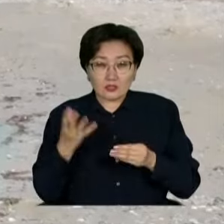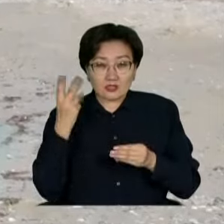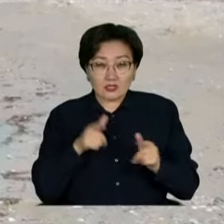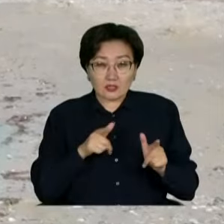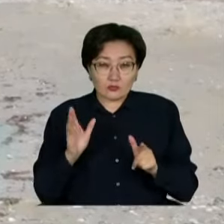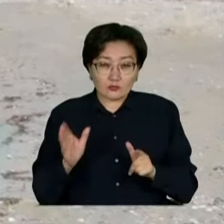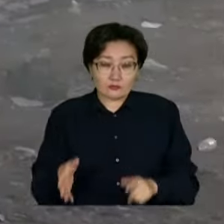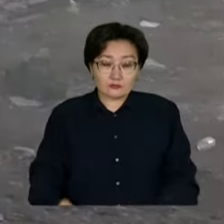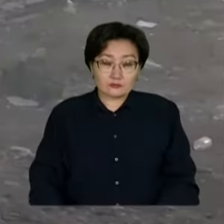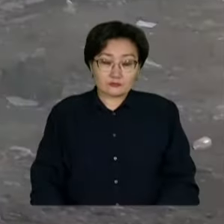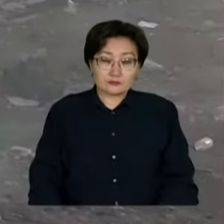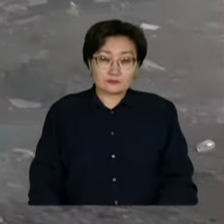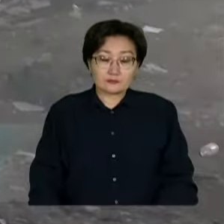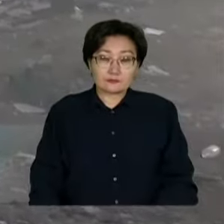болады?